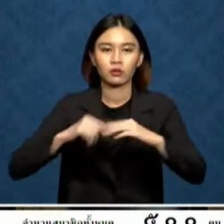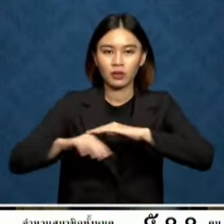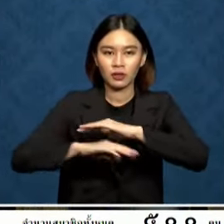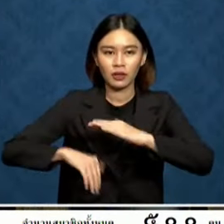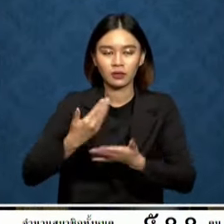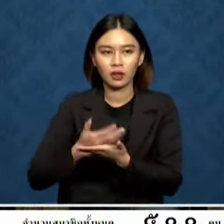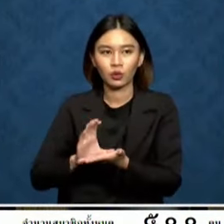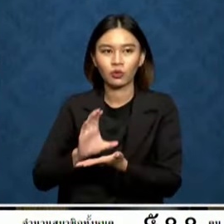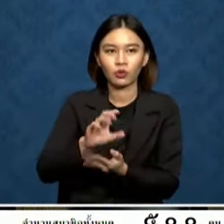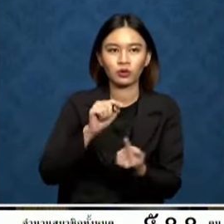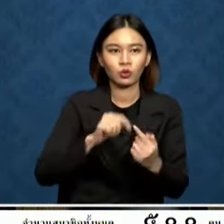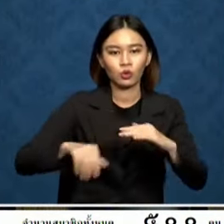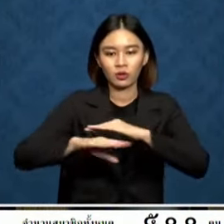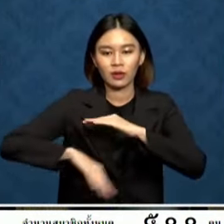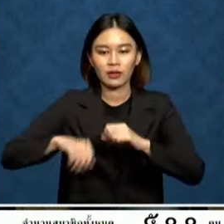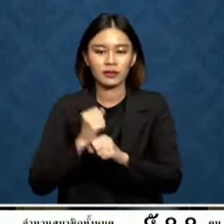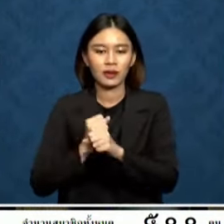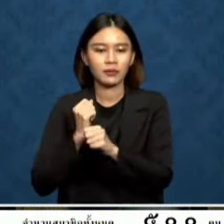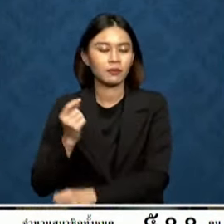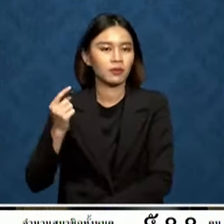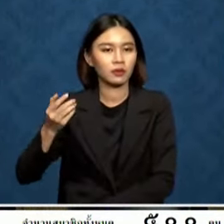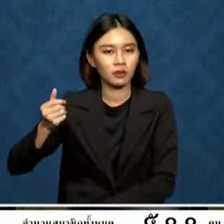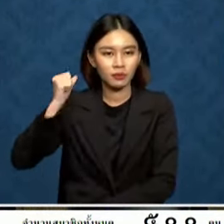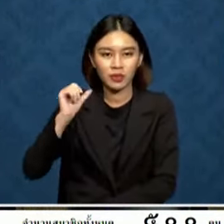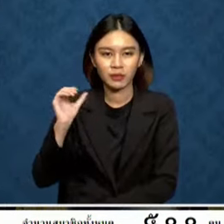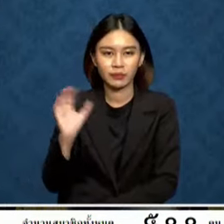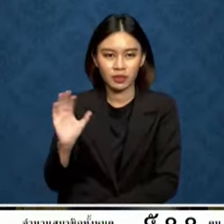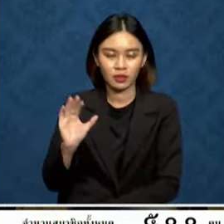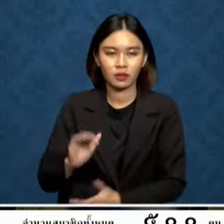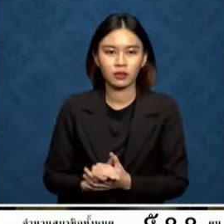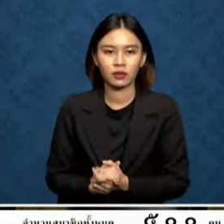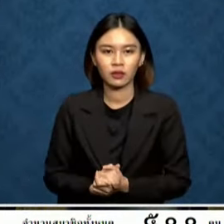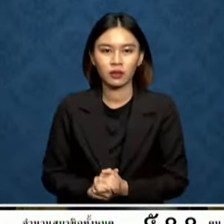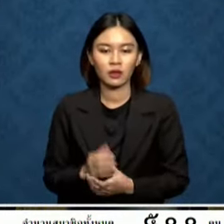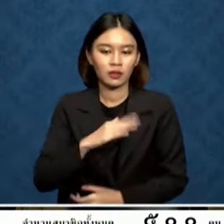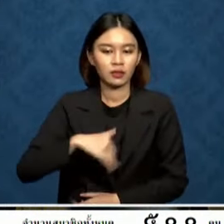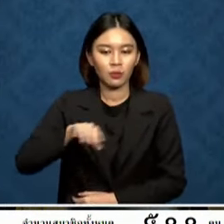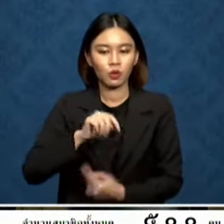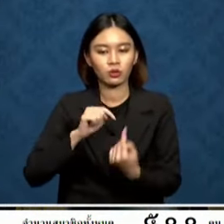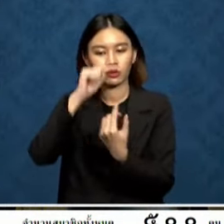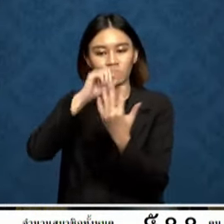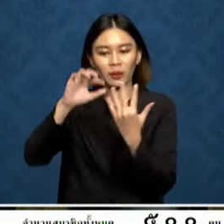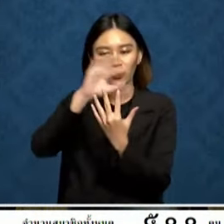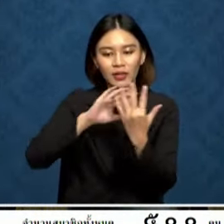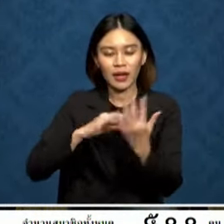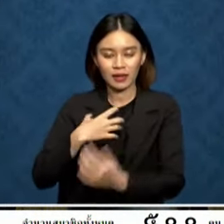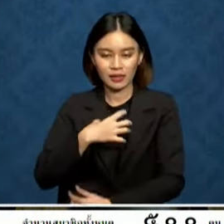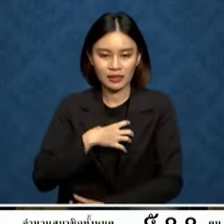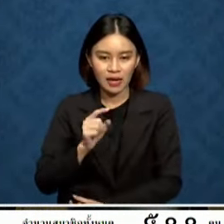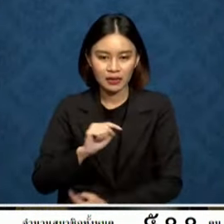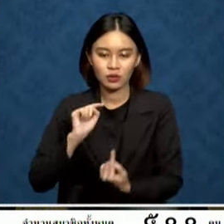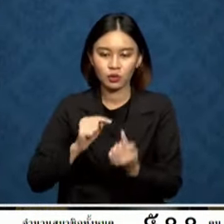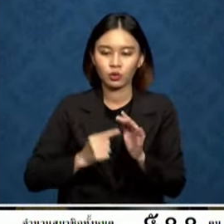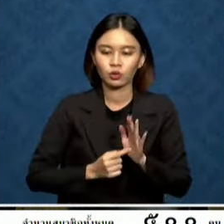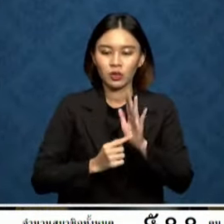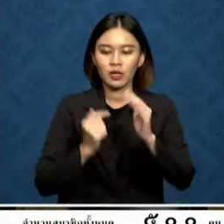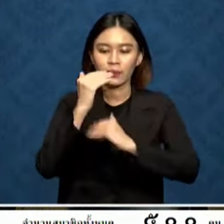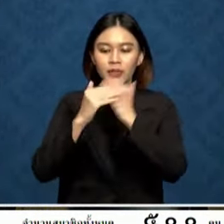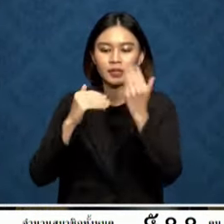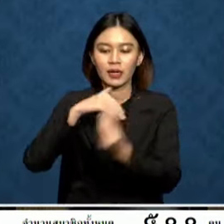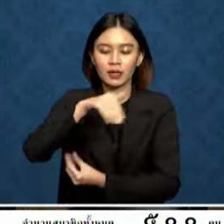ทุนฐานการผลิตแบบเดิมๆอีกแล้วครับพวกเราเองประเทศไทยเราก็ต้องการโมเดลในการพัฒนา